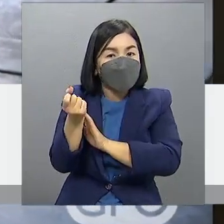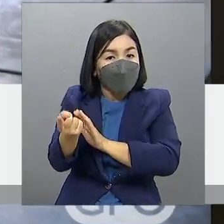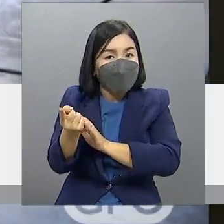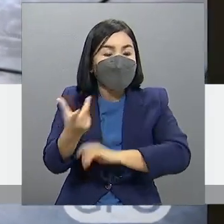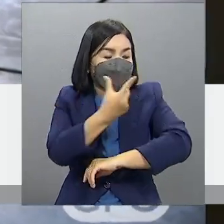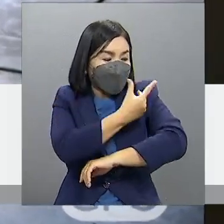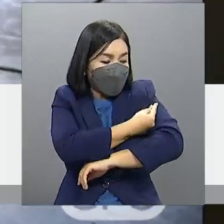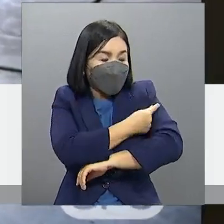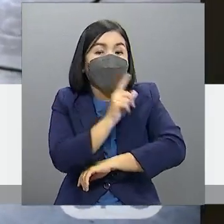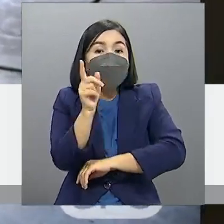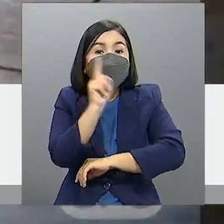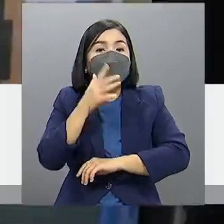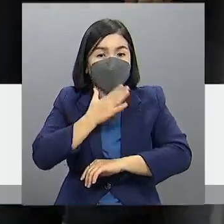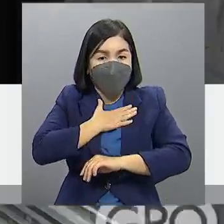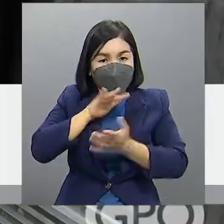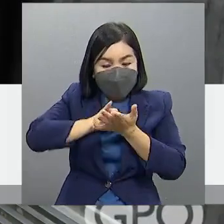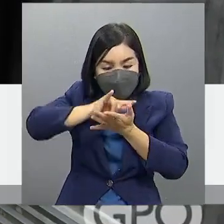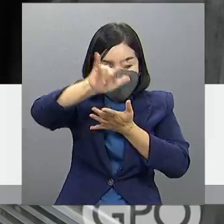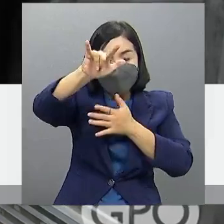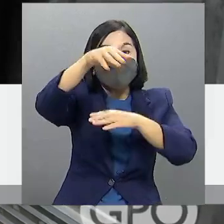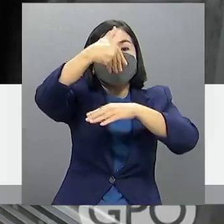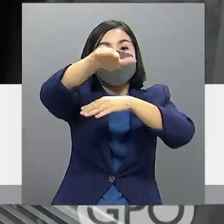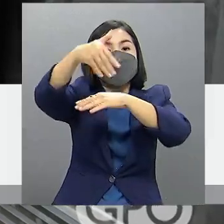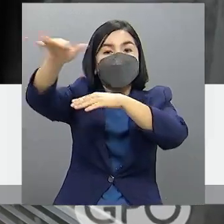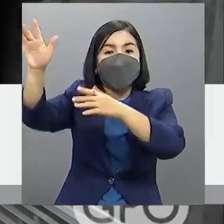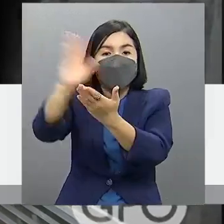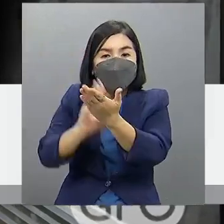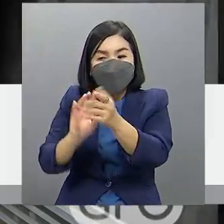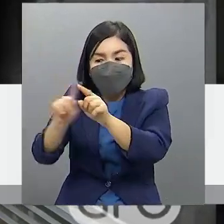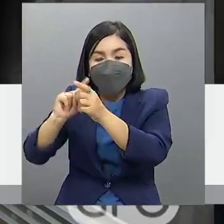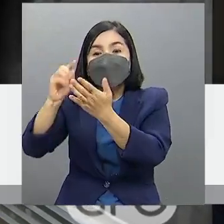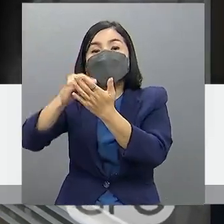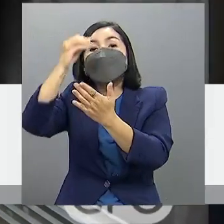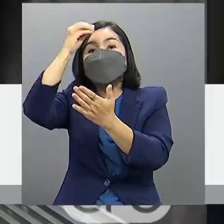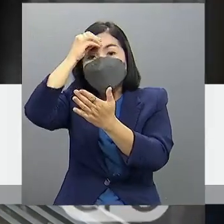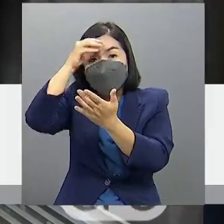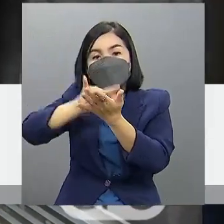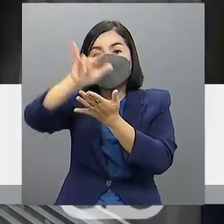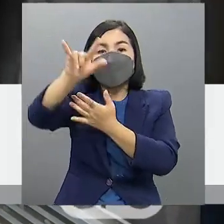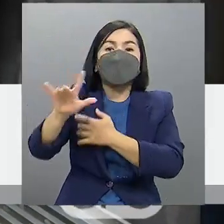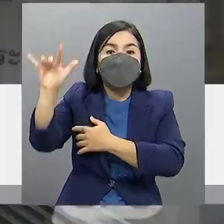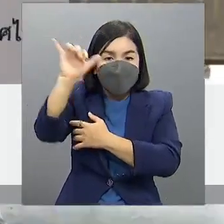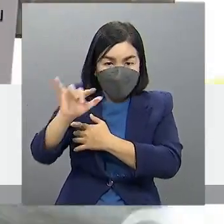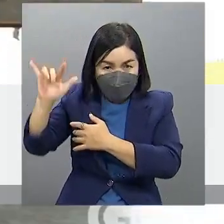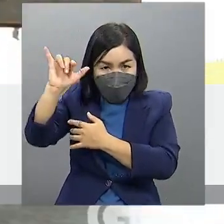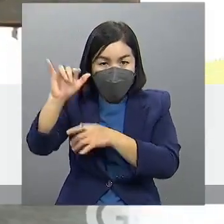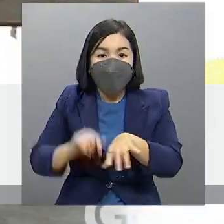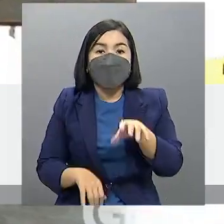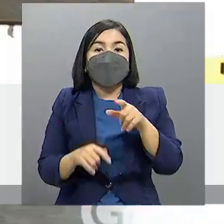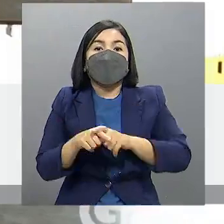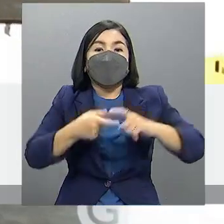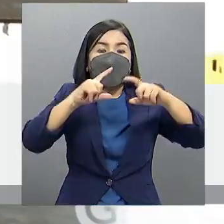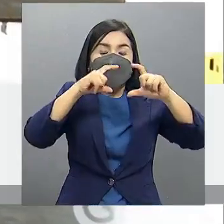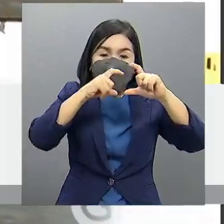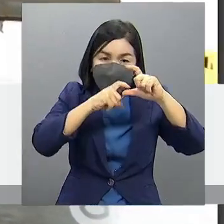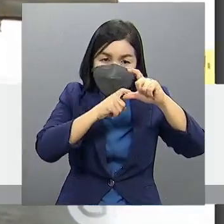ทางไปต่างประเทศตามความจำเป็นอย่างเช่นนักเรียนจะไปเรียนที่ยุโรปก็จะจัดเซอร์ 2เข็มหรือว่าแอสตร้า